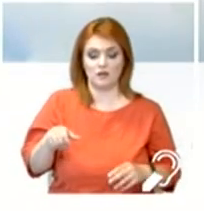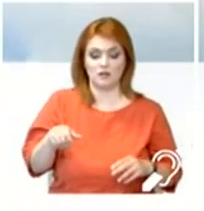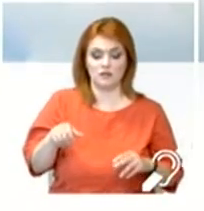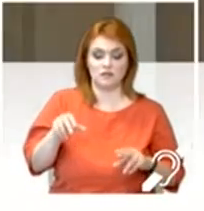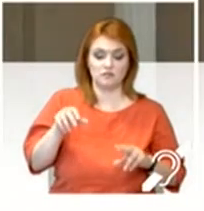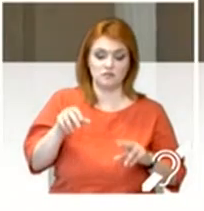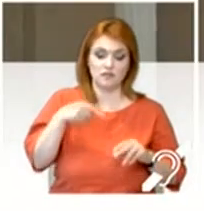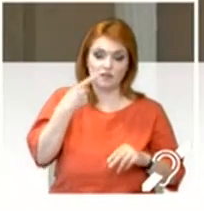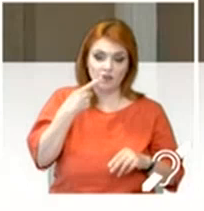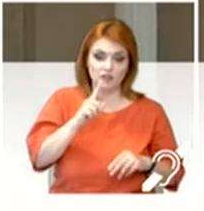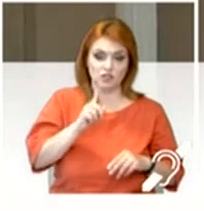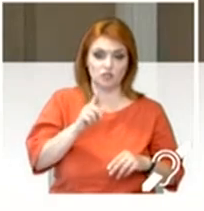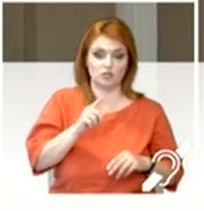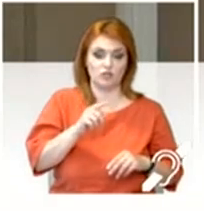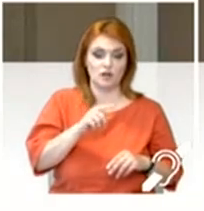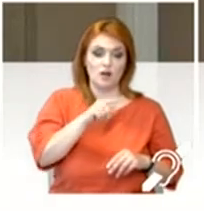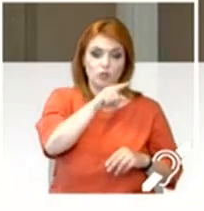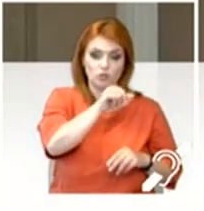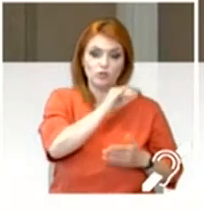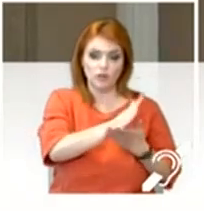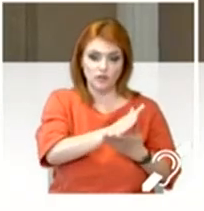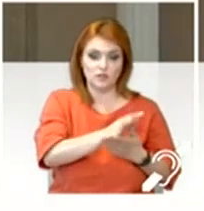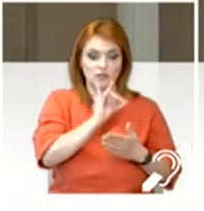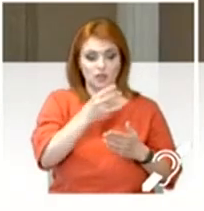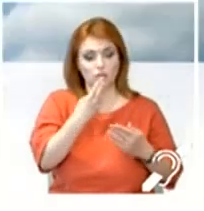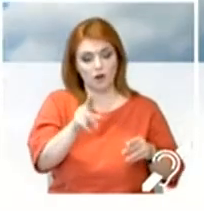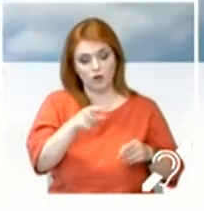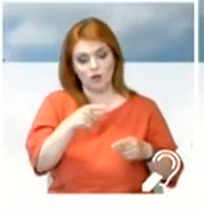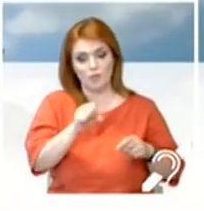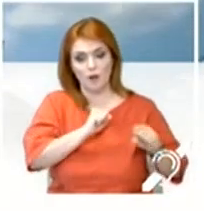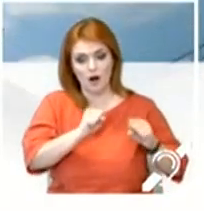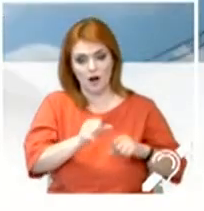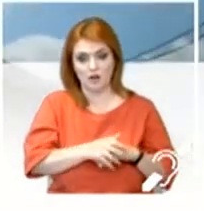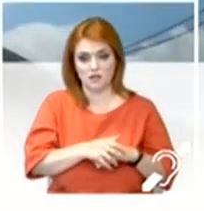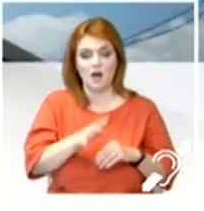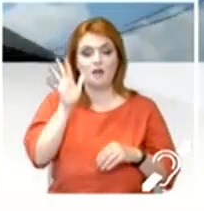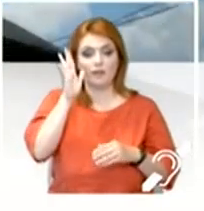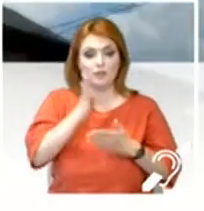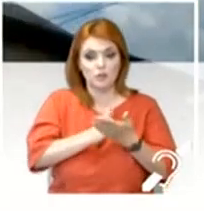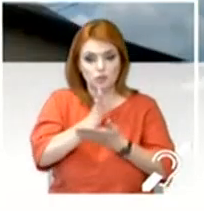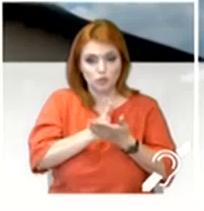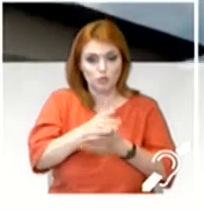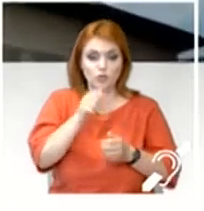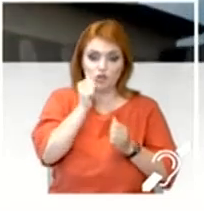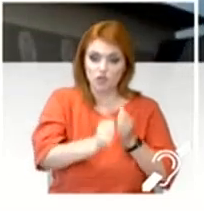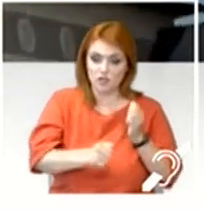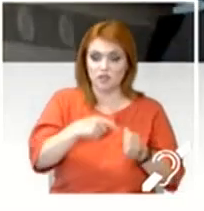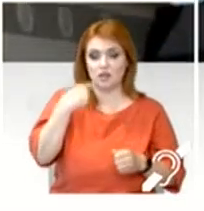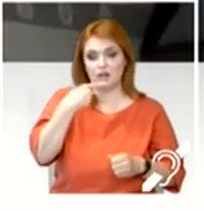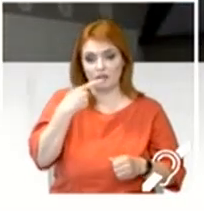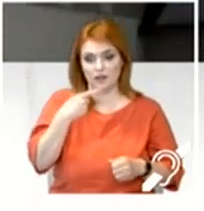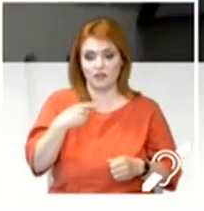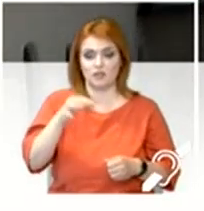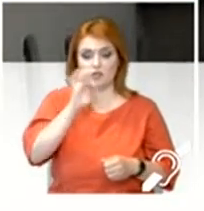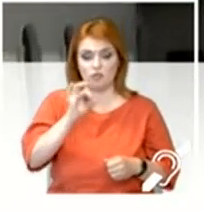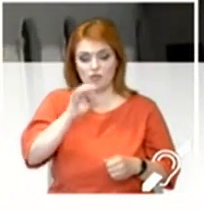păcate. Pomenește în neobosite rânduri despre măreția patriarhului rus Kiril, liderul bisericii ortodoxe ruse, și este un susținător